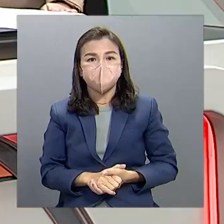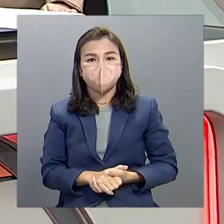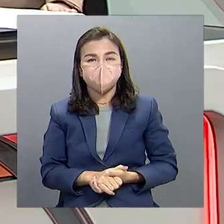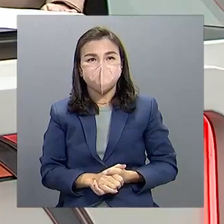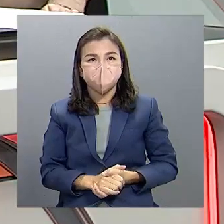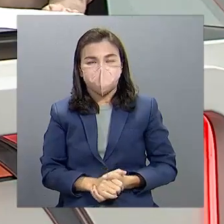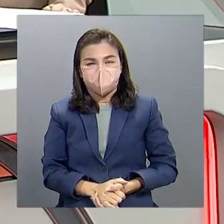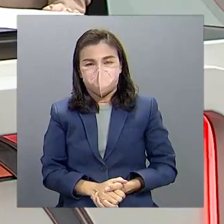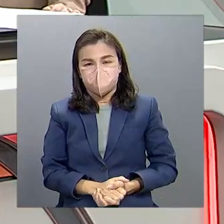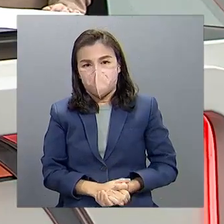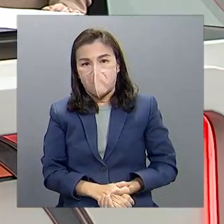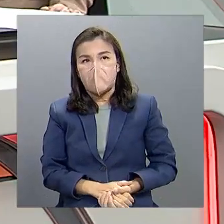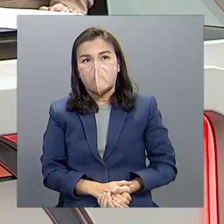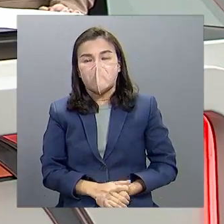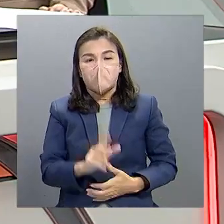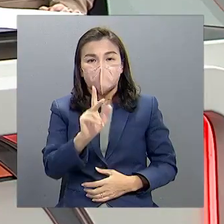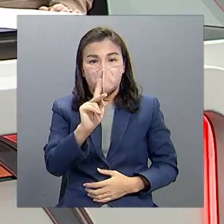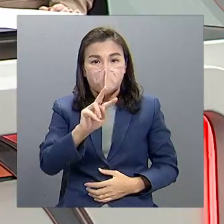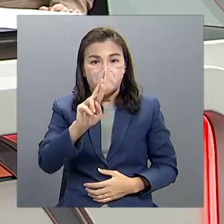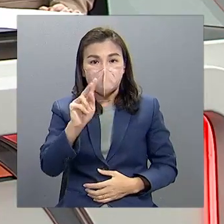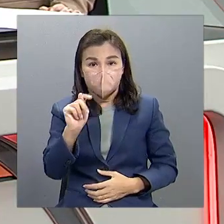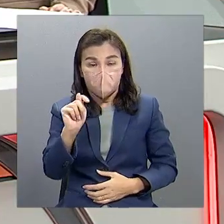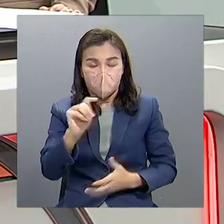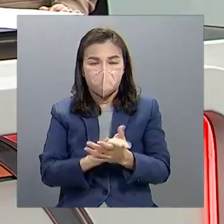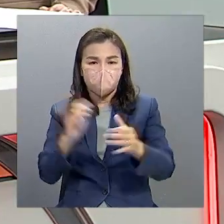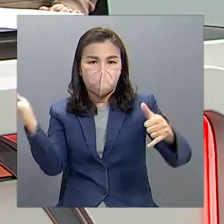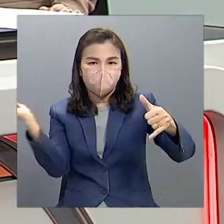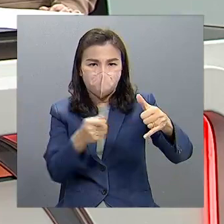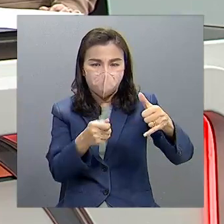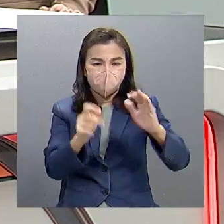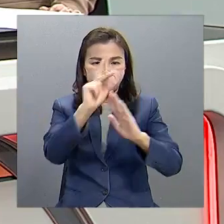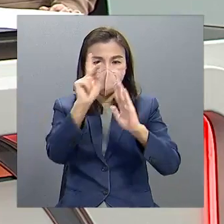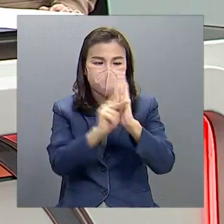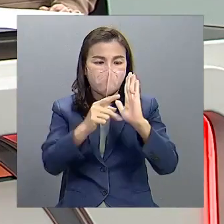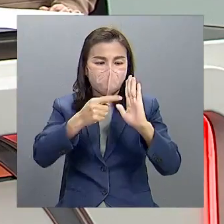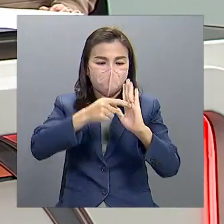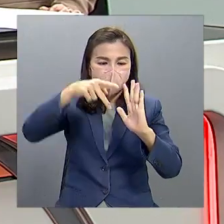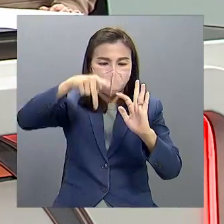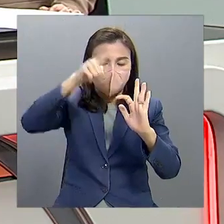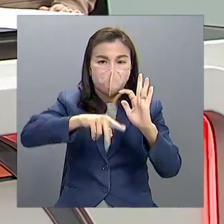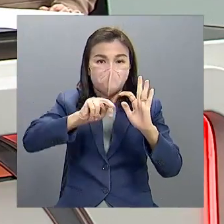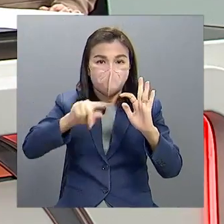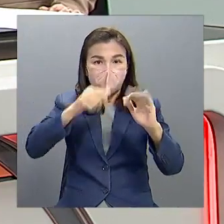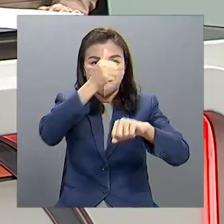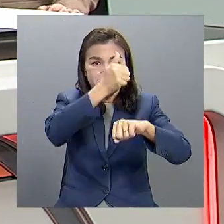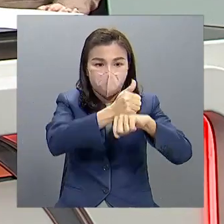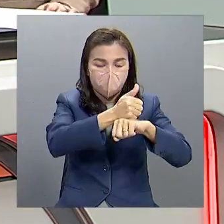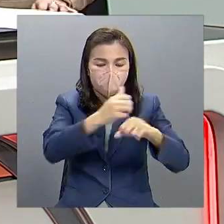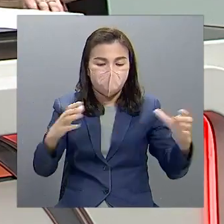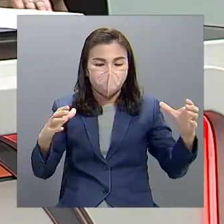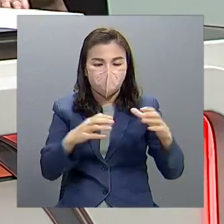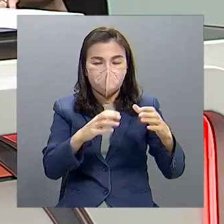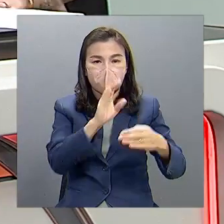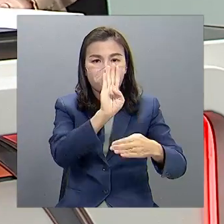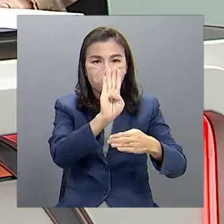ผู้ชมกลต.ลงโทษทางแพ่งขั้นสูงสุดกับผู้บริหารพร้อมกับพวกบริษัทศูนย์ซื้อขายสินทรัพย์ดิจิทั